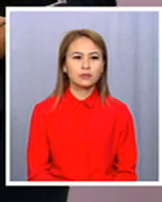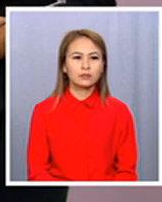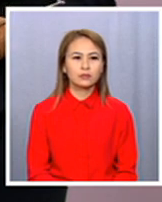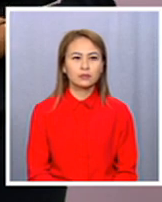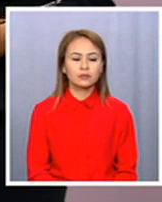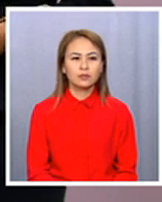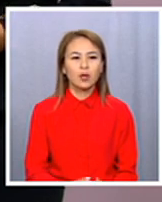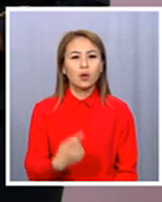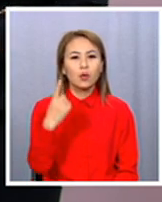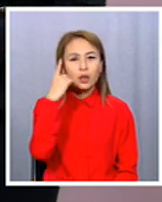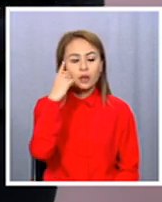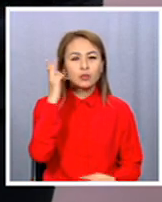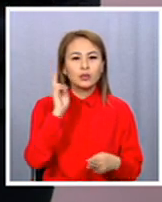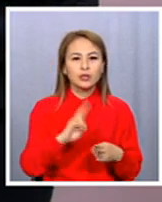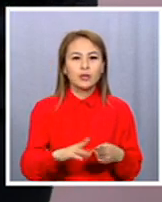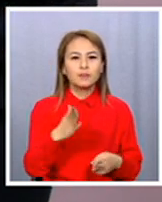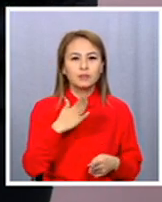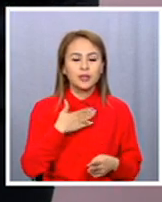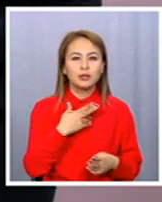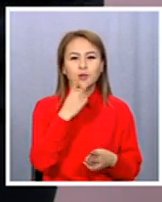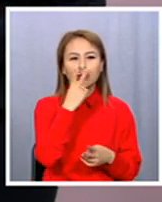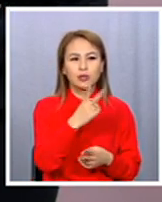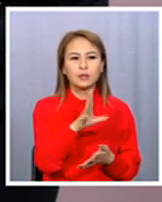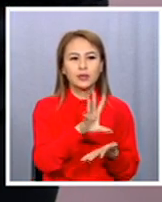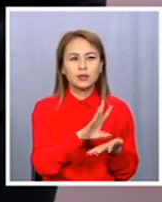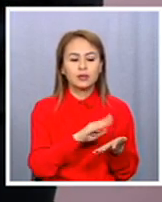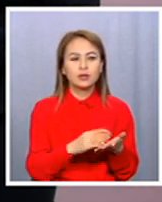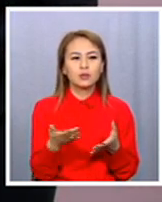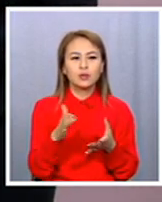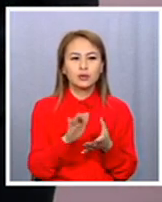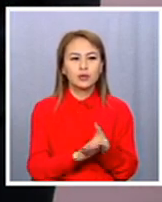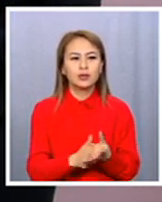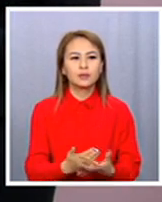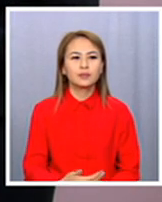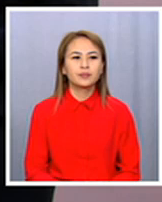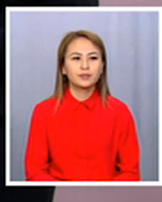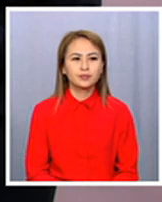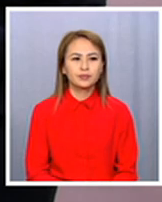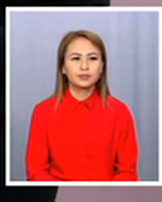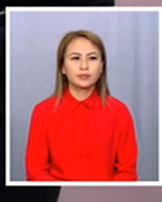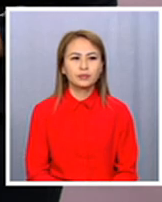Ойланып болсаңдар, менің нұсқаммен таныс болыңдар.